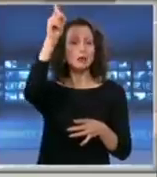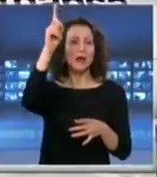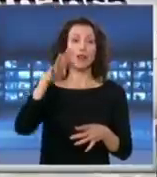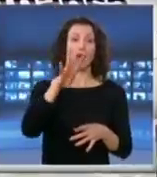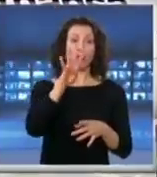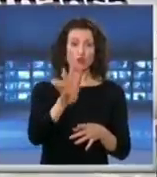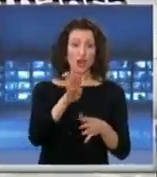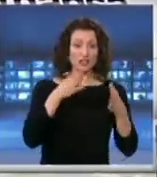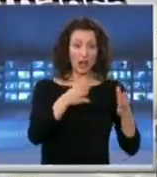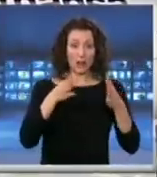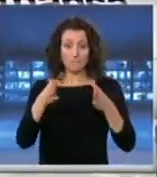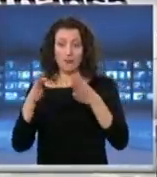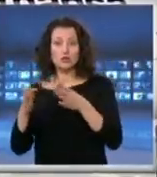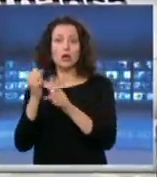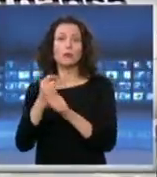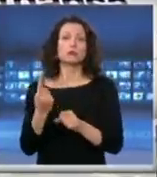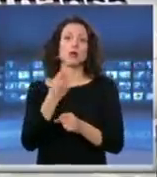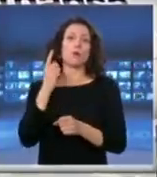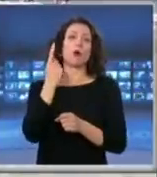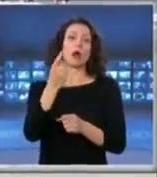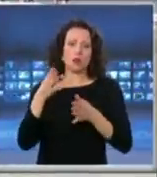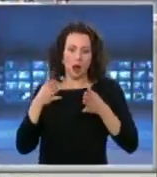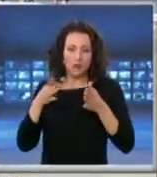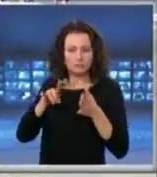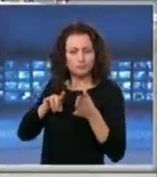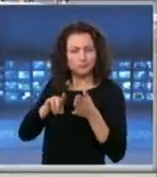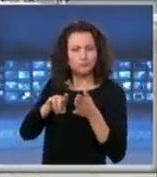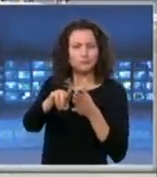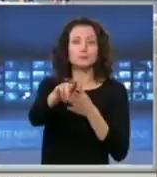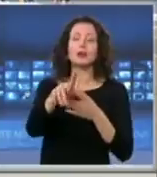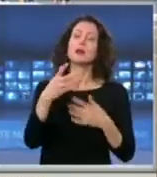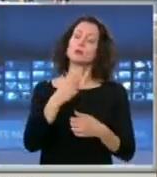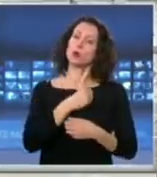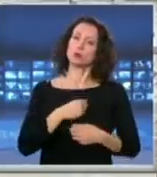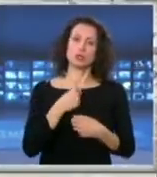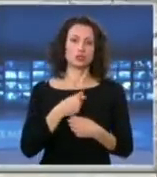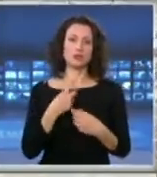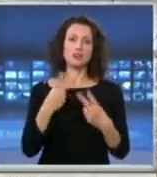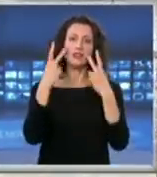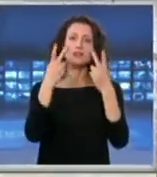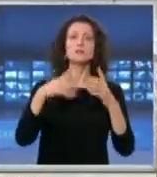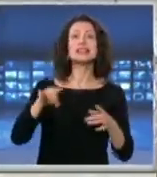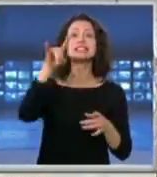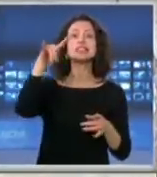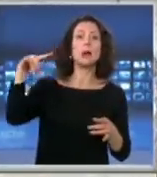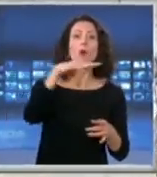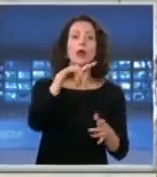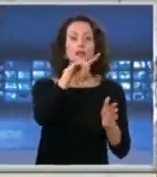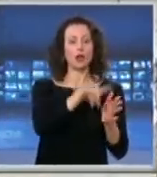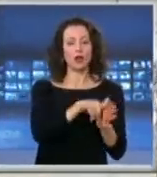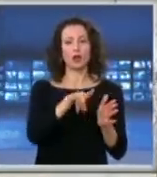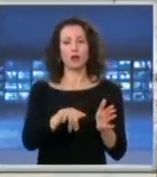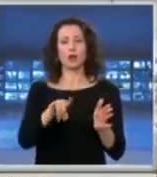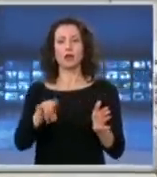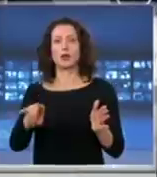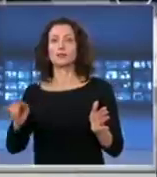в историята на летището. Тъжен миг за мен и за цялата авиация да видим тези самолети на земята.